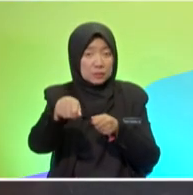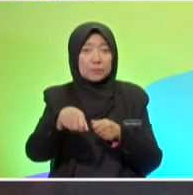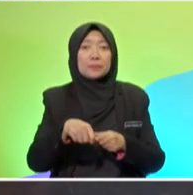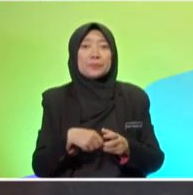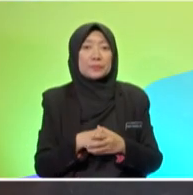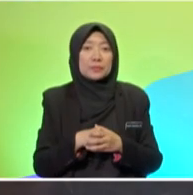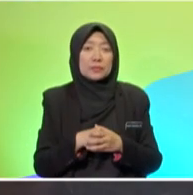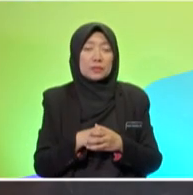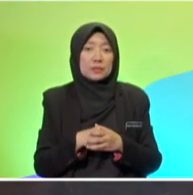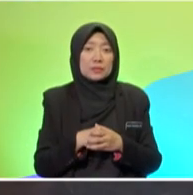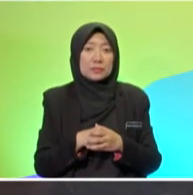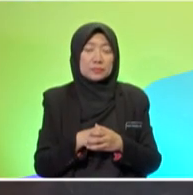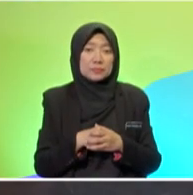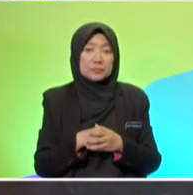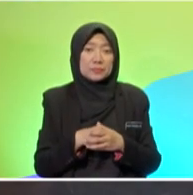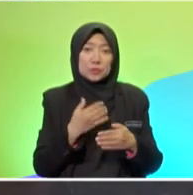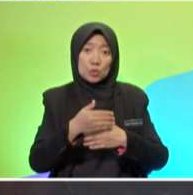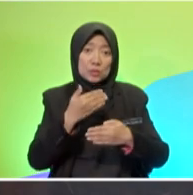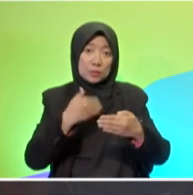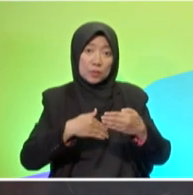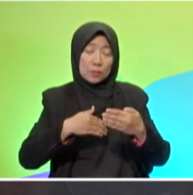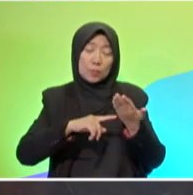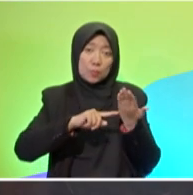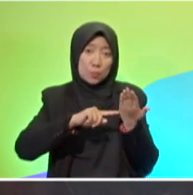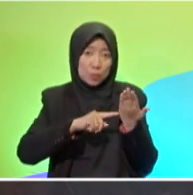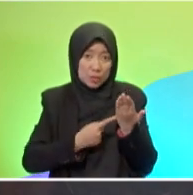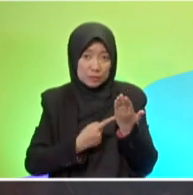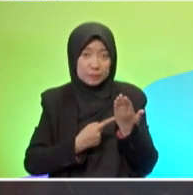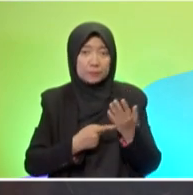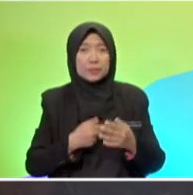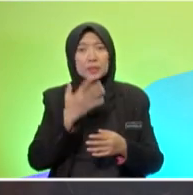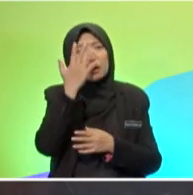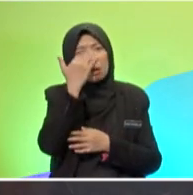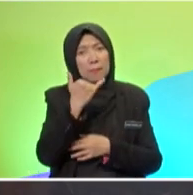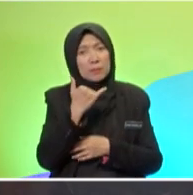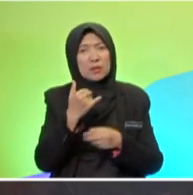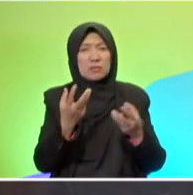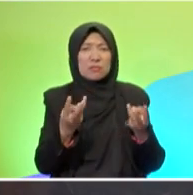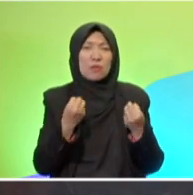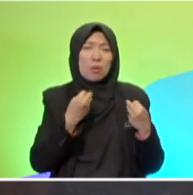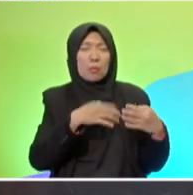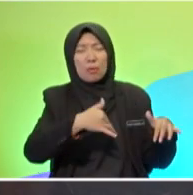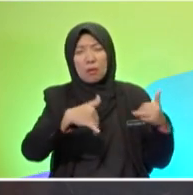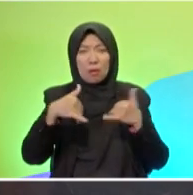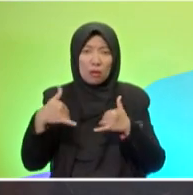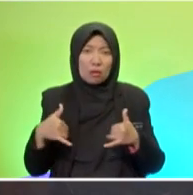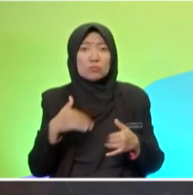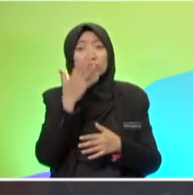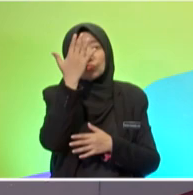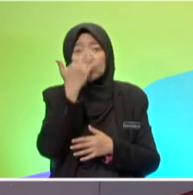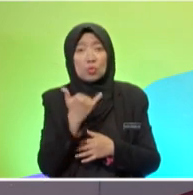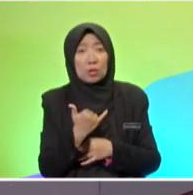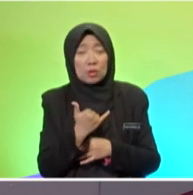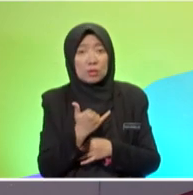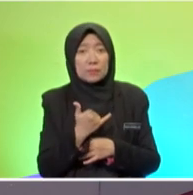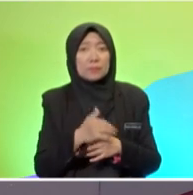nombor tersebut. Okey cikgu. Okey, sebelum kita mula. Okey. Baik. Kenapa cikgu nak main ni ya? Asyik main. Okey. Untuk pengetahuan